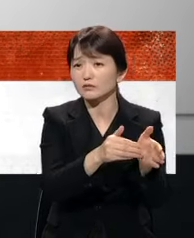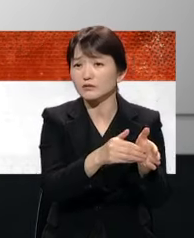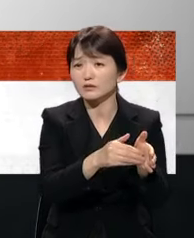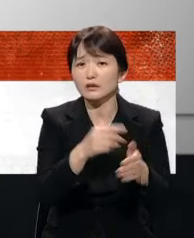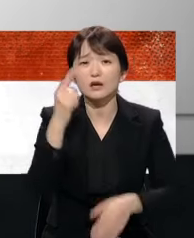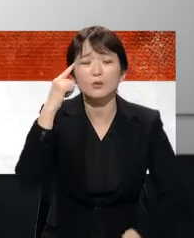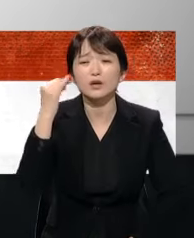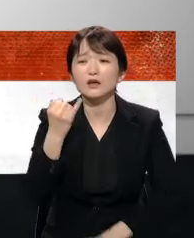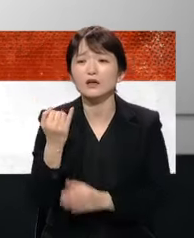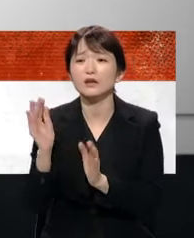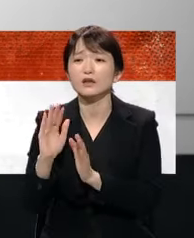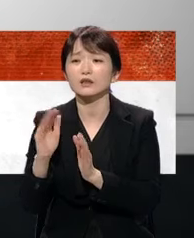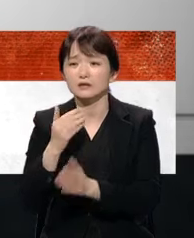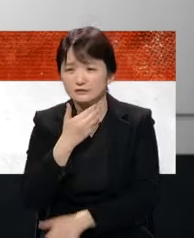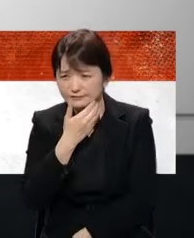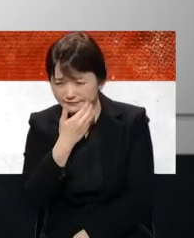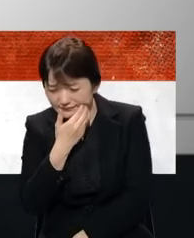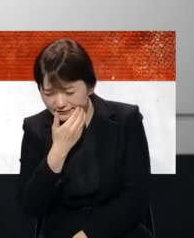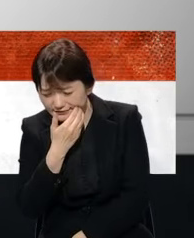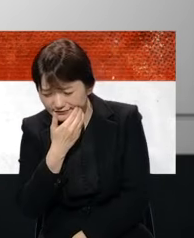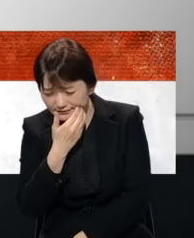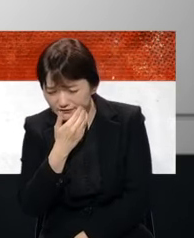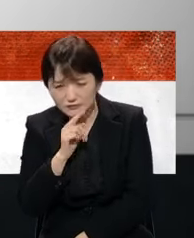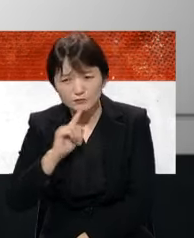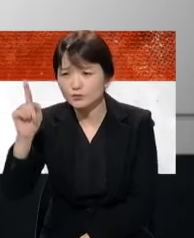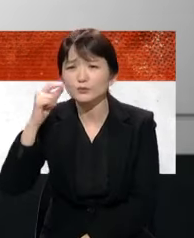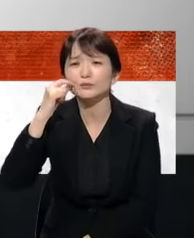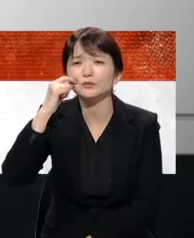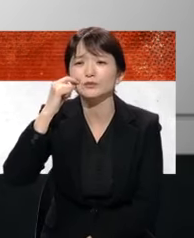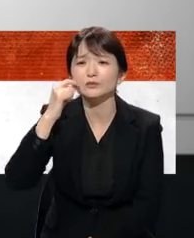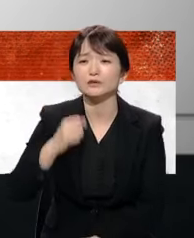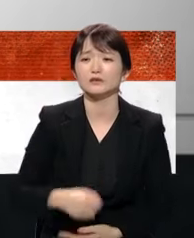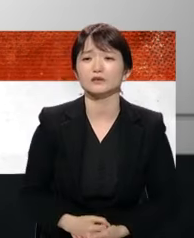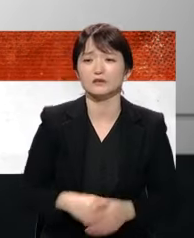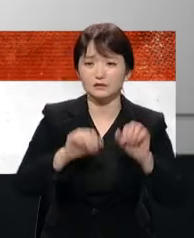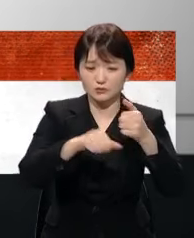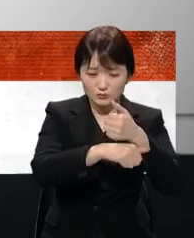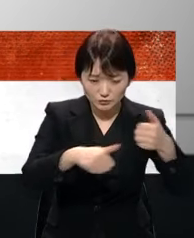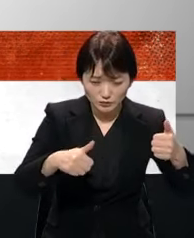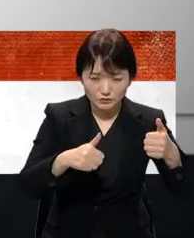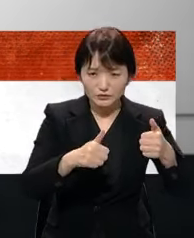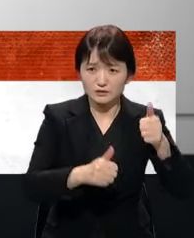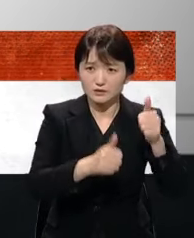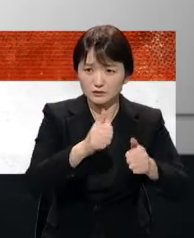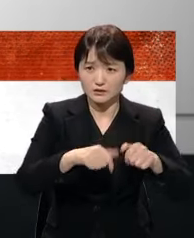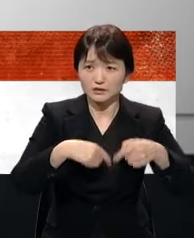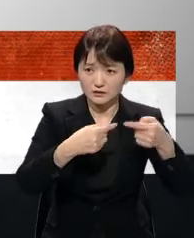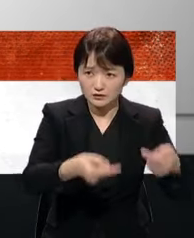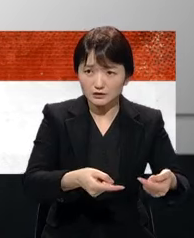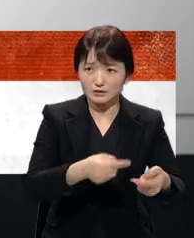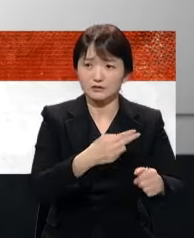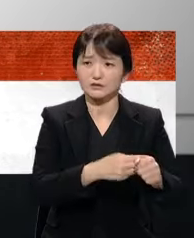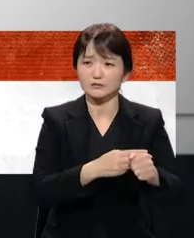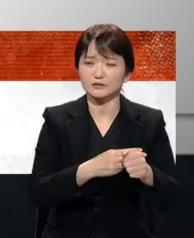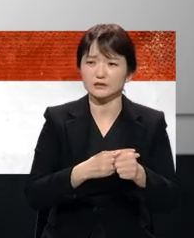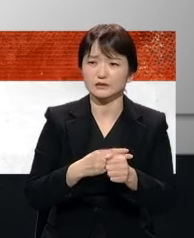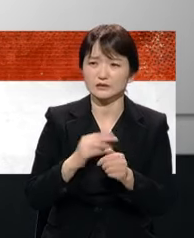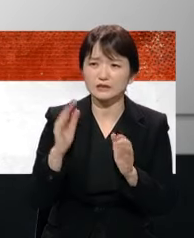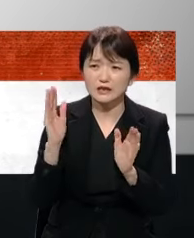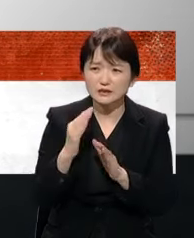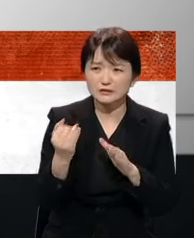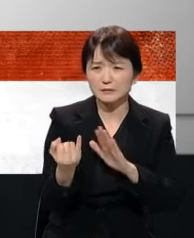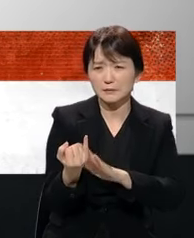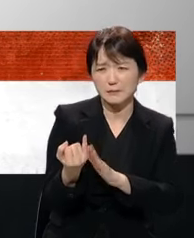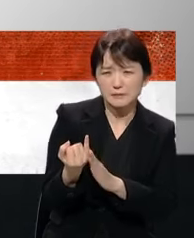왜냐면 여학생들 같은 경우 수치심 때문에 더 이상 진행을 못해요. 스포츠 클럽 대회 나가면은 선생님들이 애들 막 만지고 이런 거 되게 많이